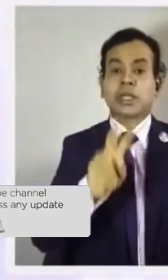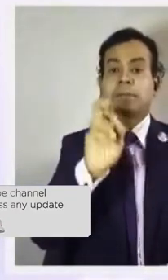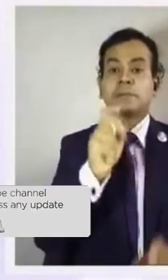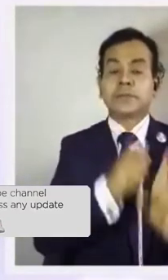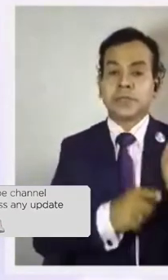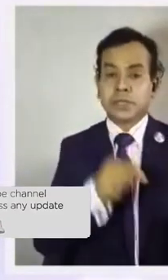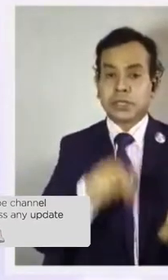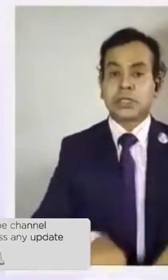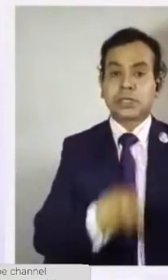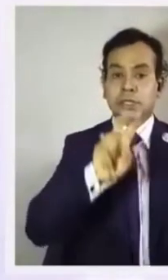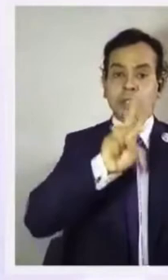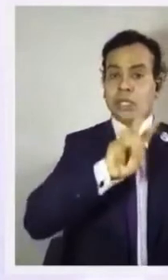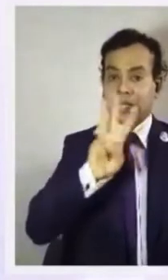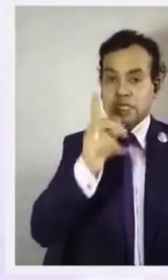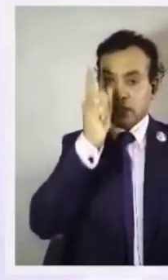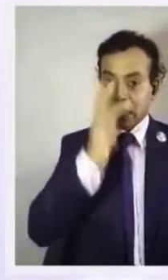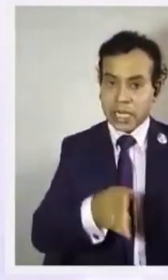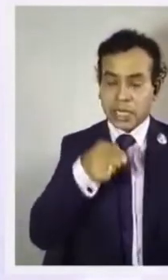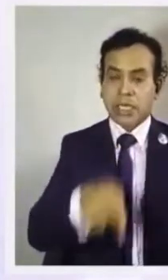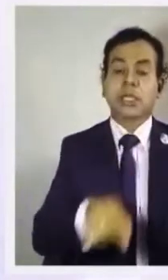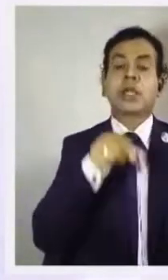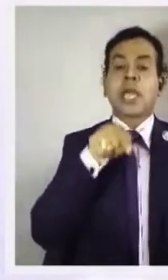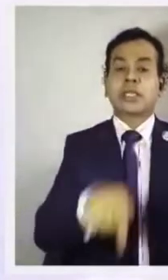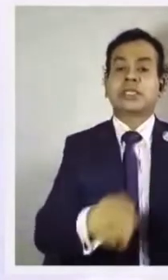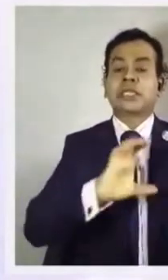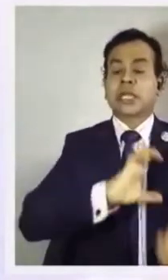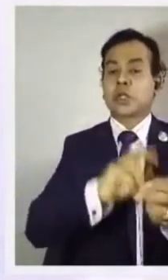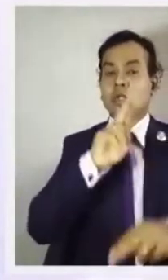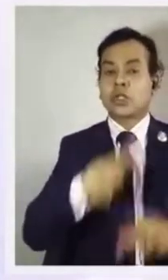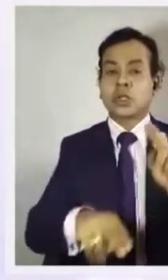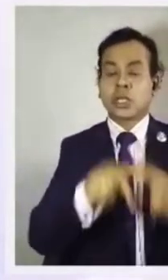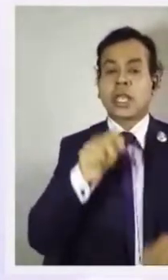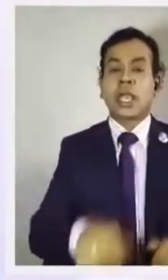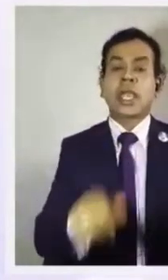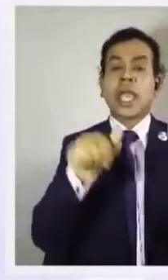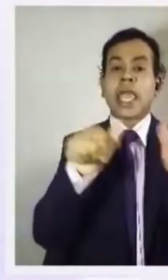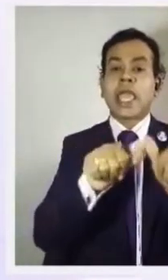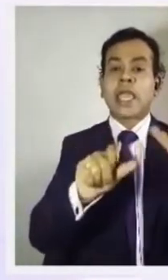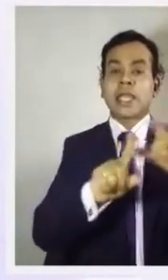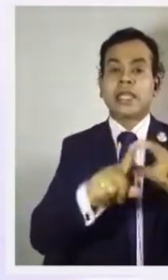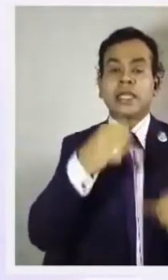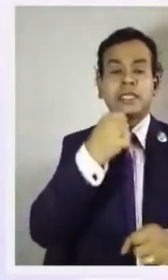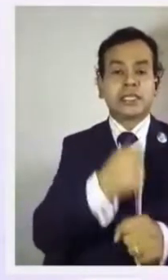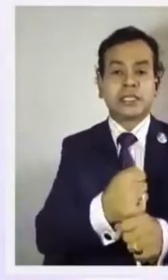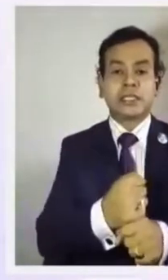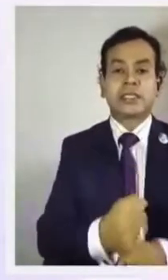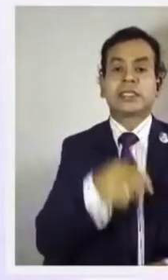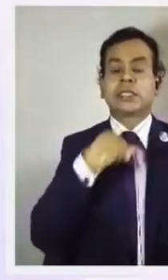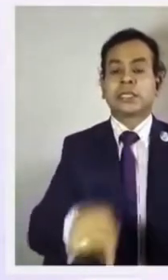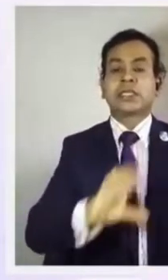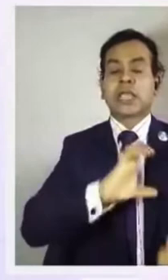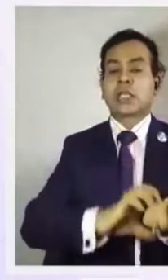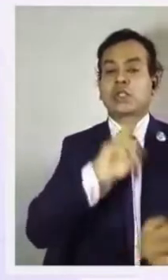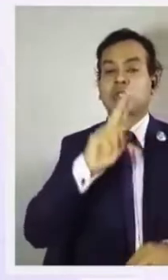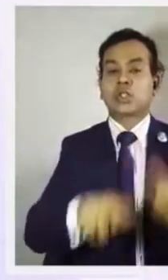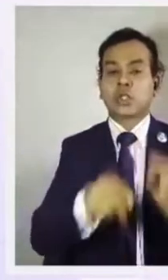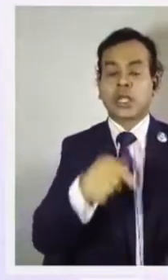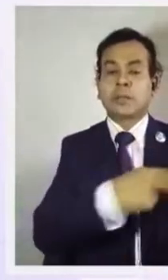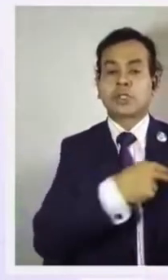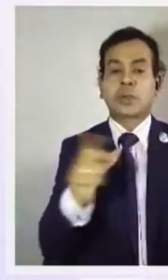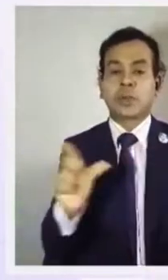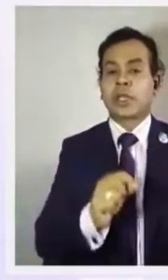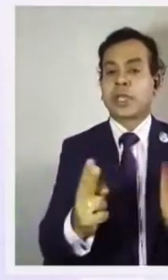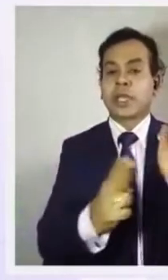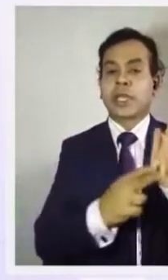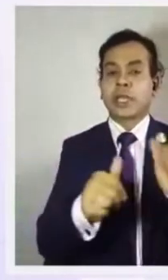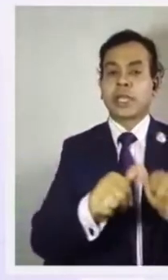আজ 23 জুলাই 2020, 8 শ্রাবণ 1427। স্বাস্থ্য অধিদপ্তর থেকে আমি অধ্যাপক ডাক্তার নাসিমা সুলতানা, অতিরিক্ত